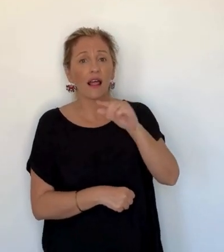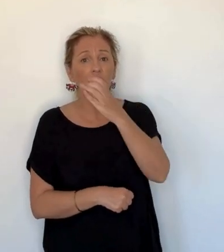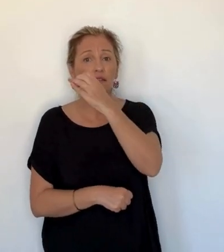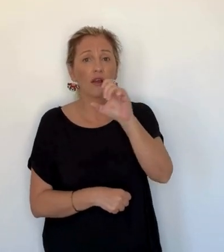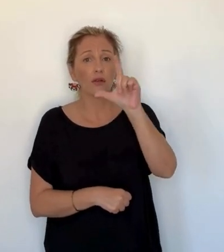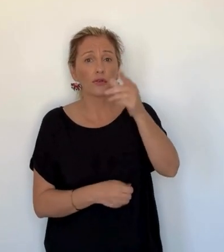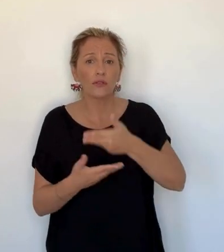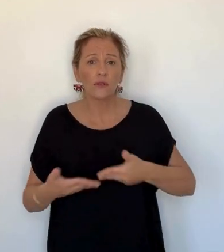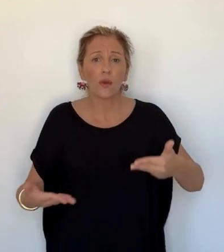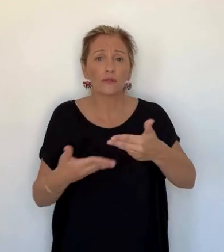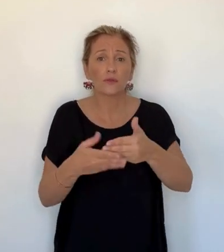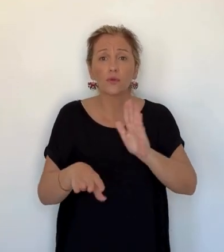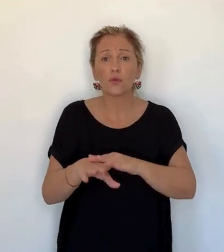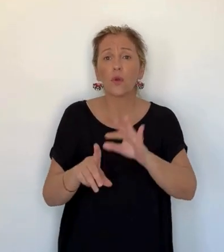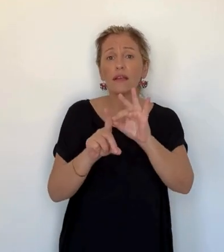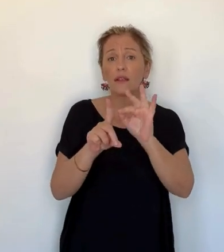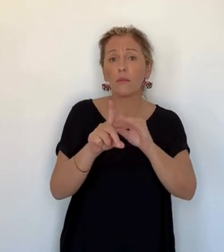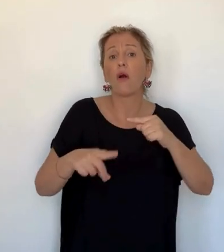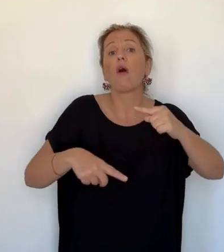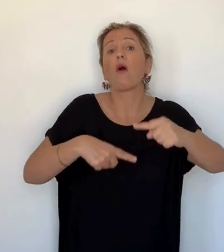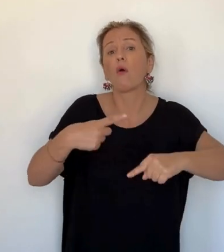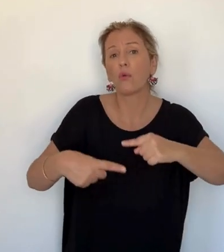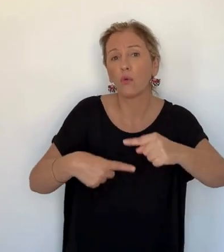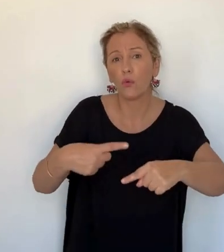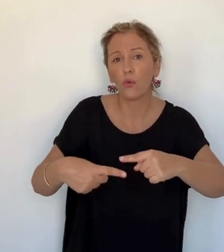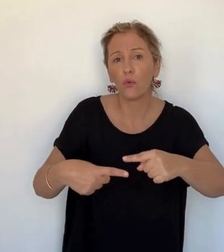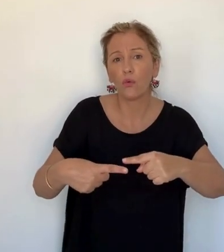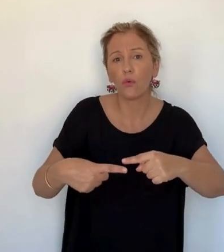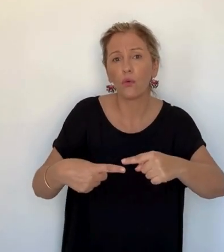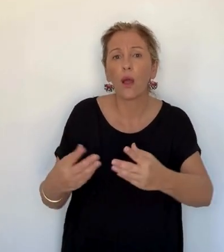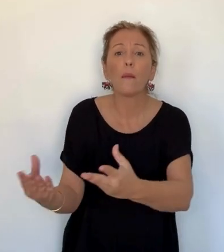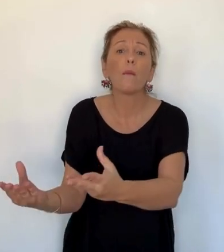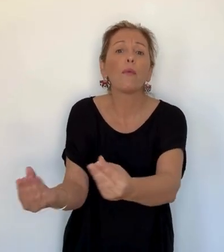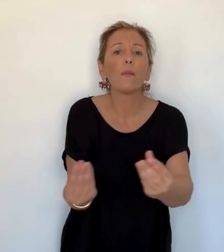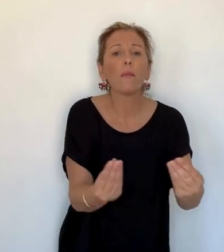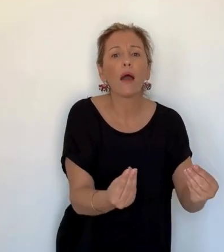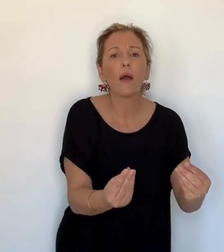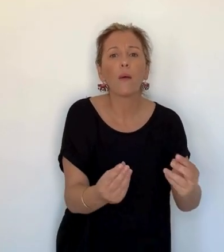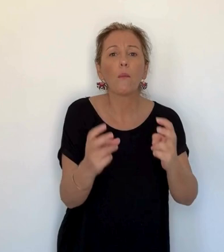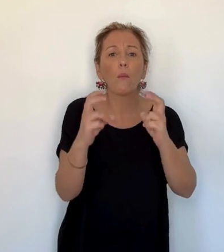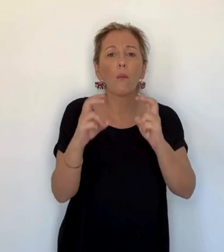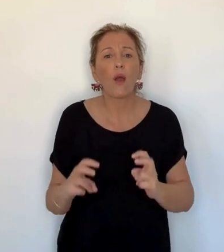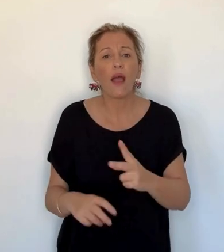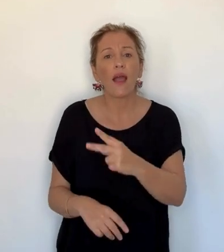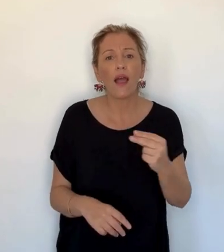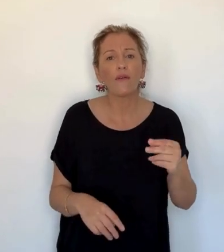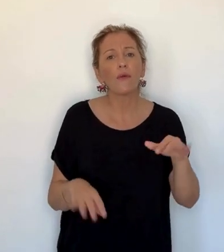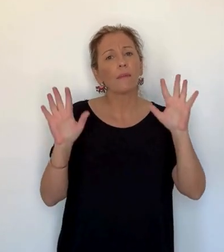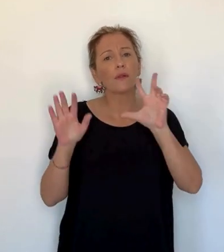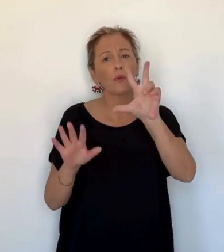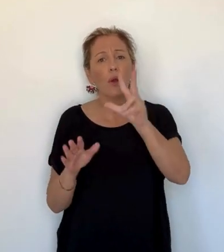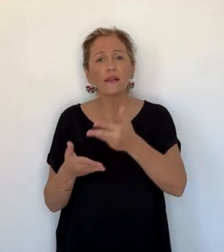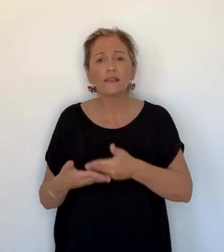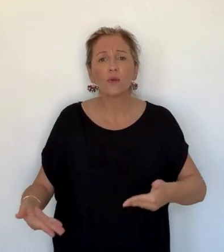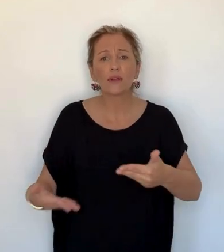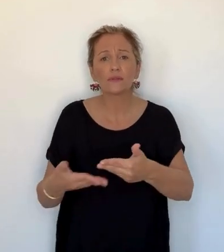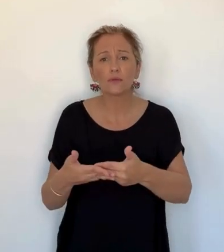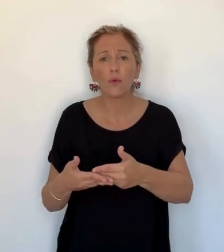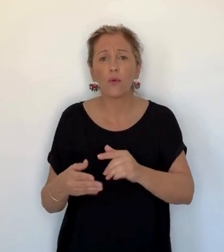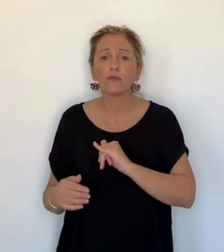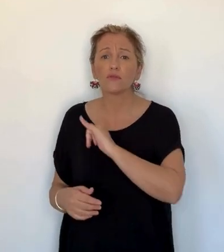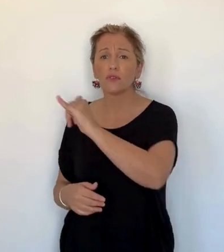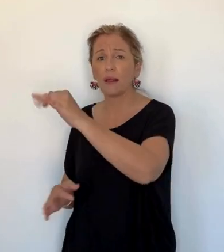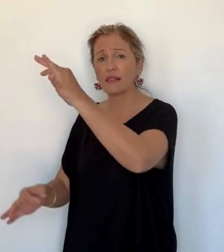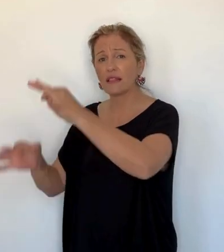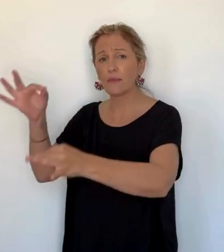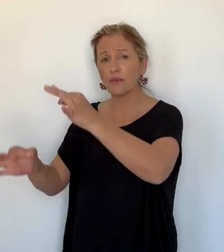très précis, 102 situations de harcèlement à traiter. L'essentiel, je dirais, des situations de niveau